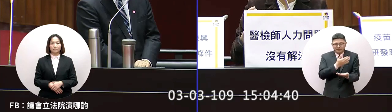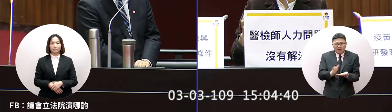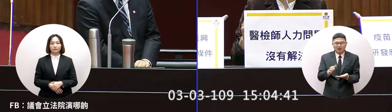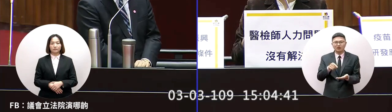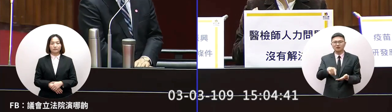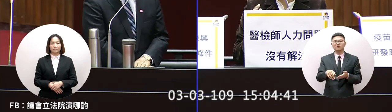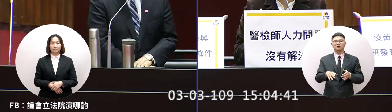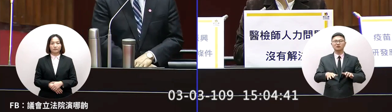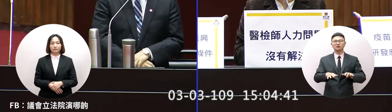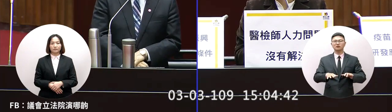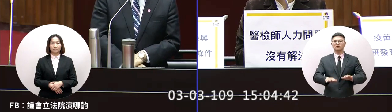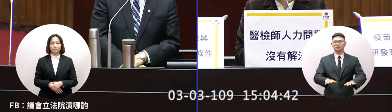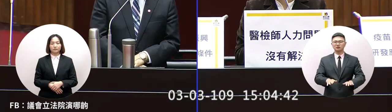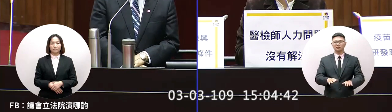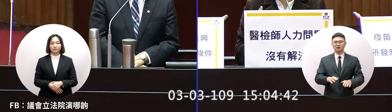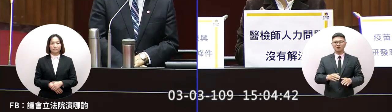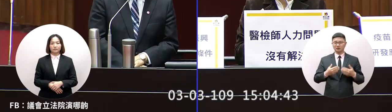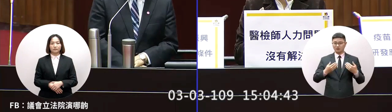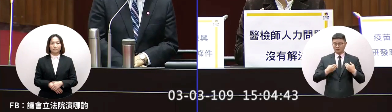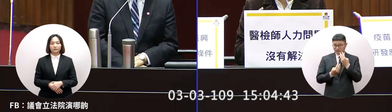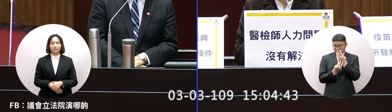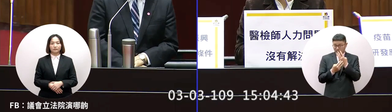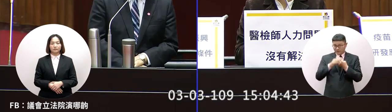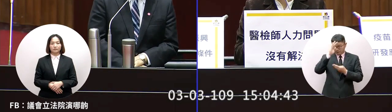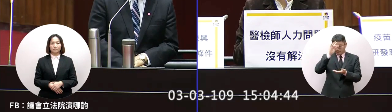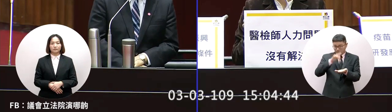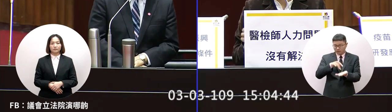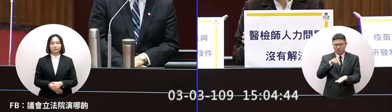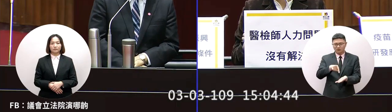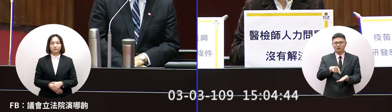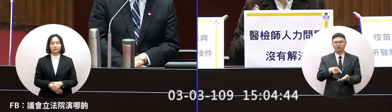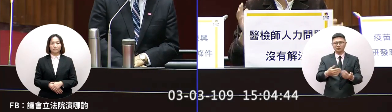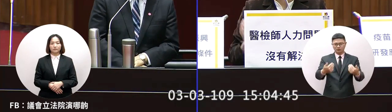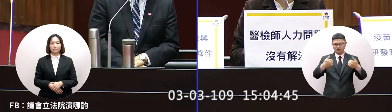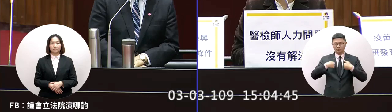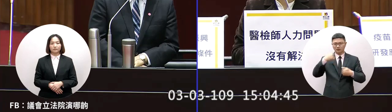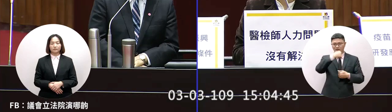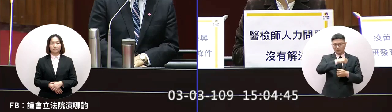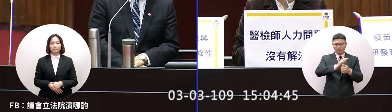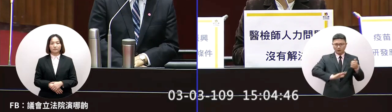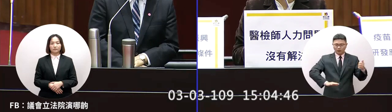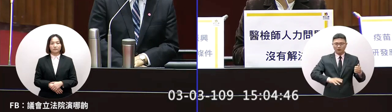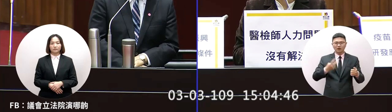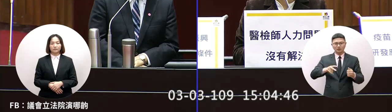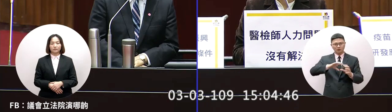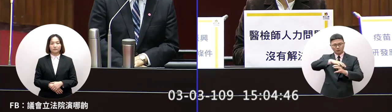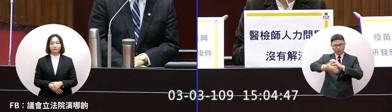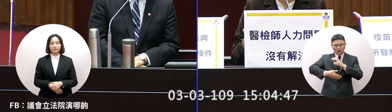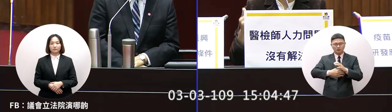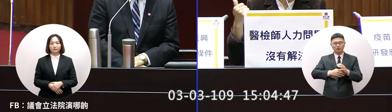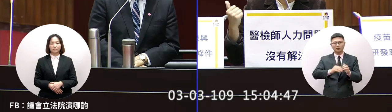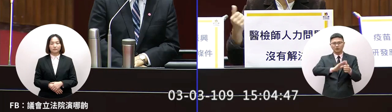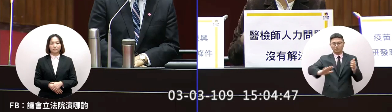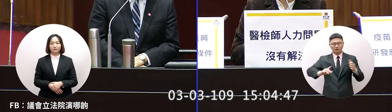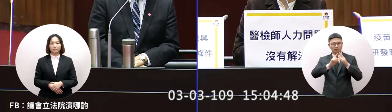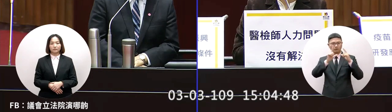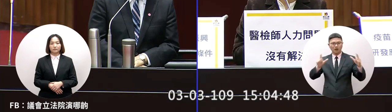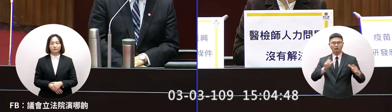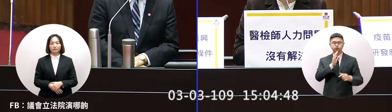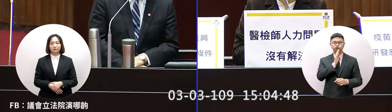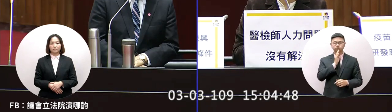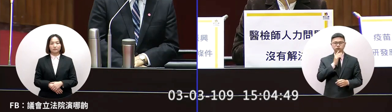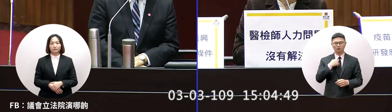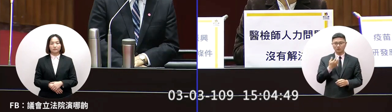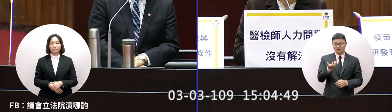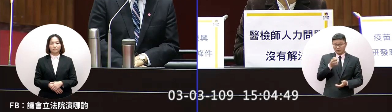道对于这个肺炎病毒它对我们的威胁，对全球的威胁是很大。那最前面我提